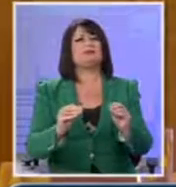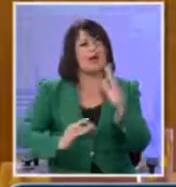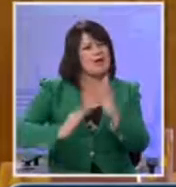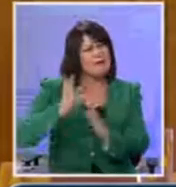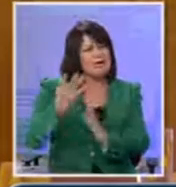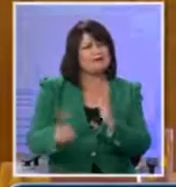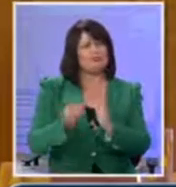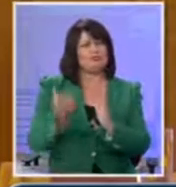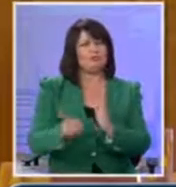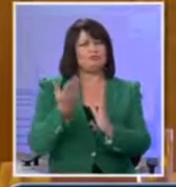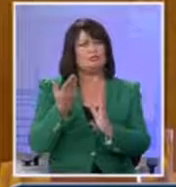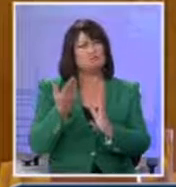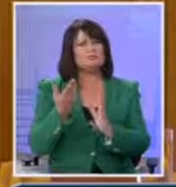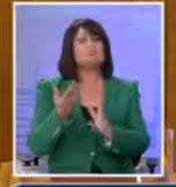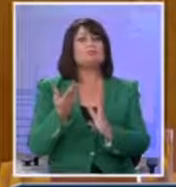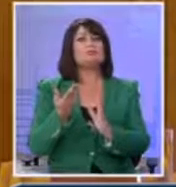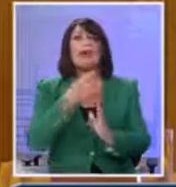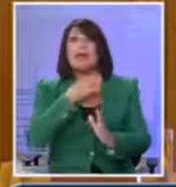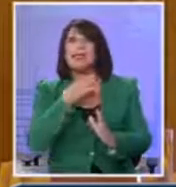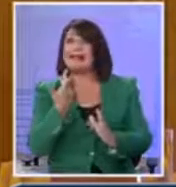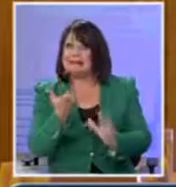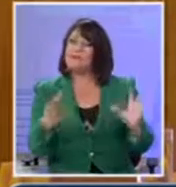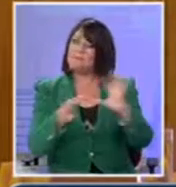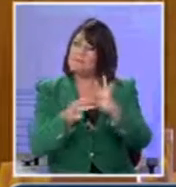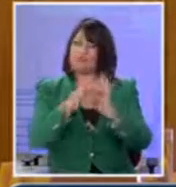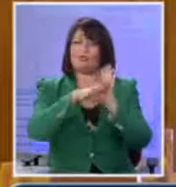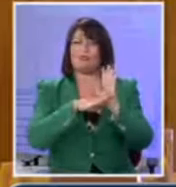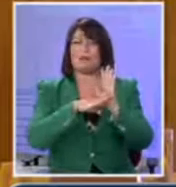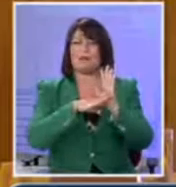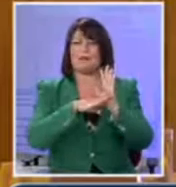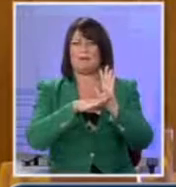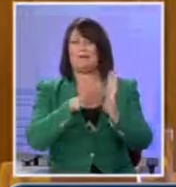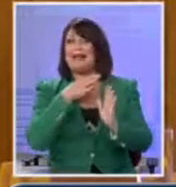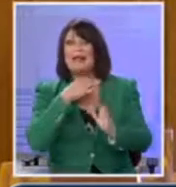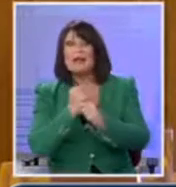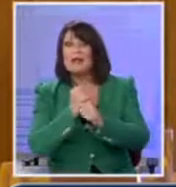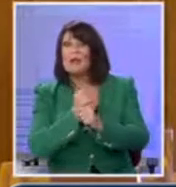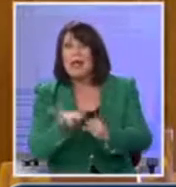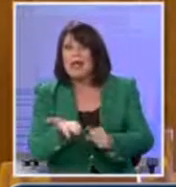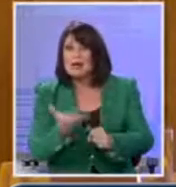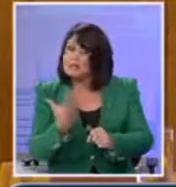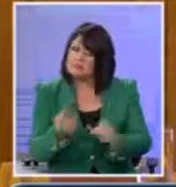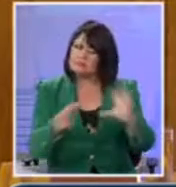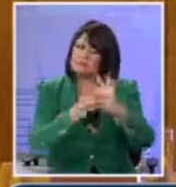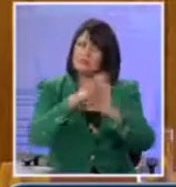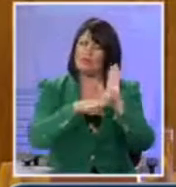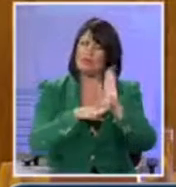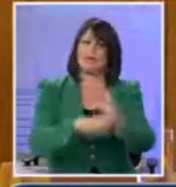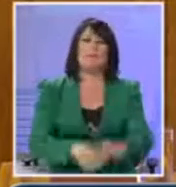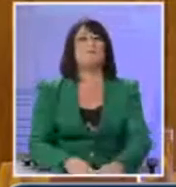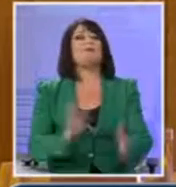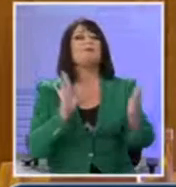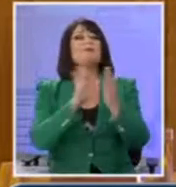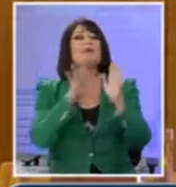αναβάθμισης, να συνδέονται με τις πραγματικές ανάγκες στην αγορά εργασίας. Η αντιμετώπιση της ανεργίας με